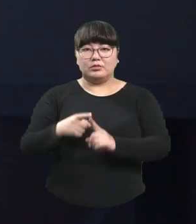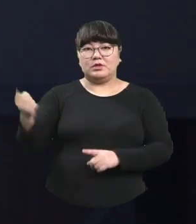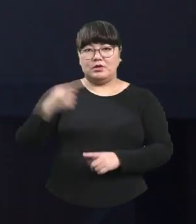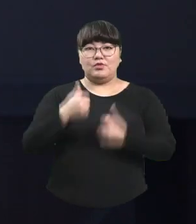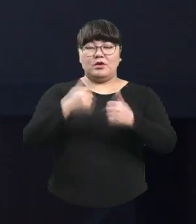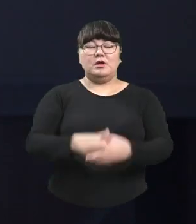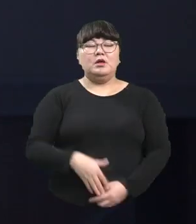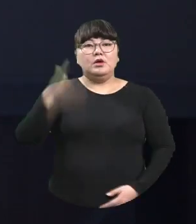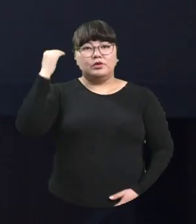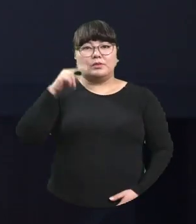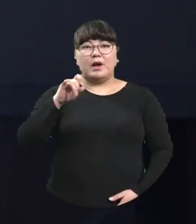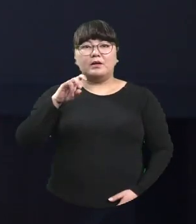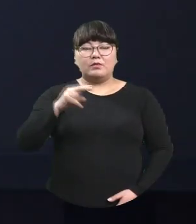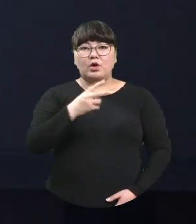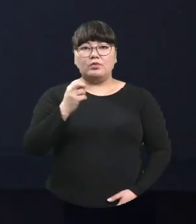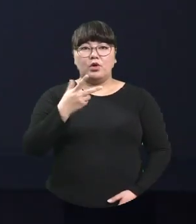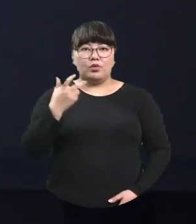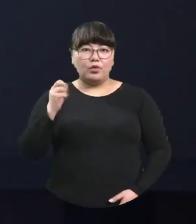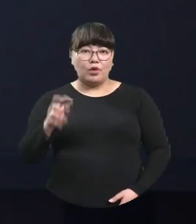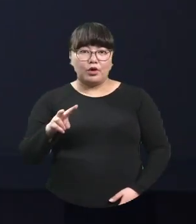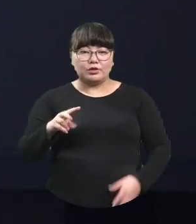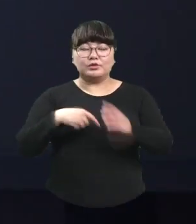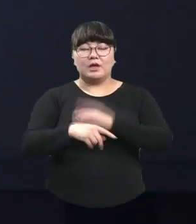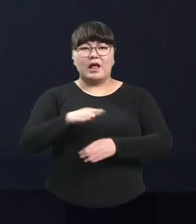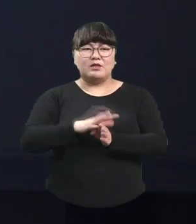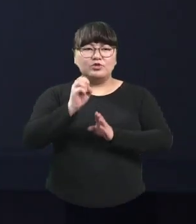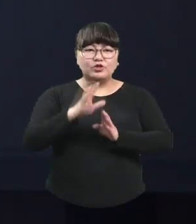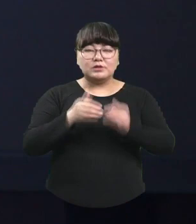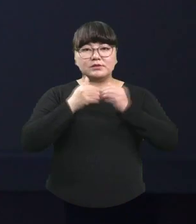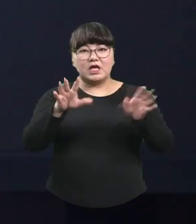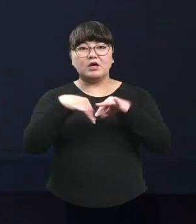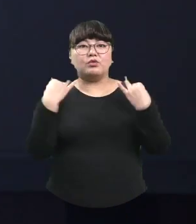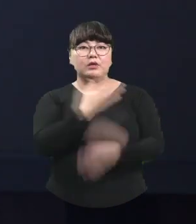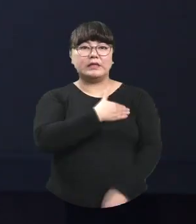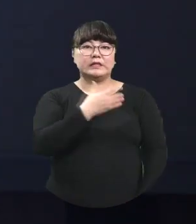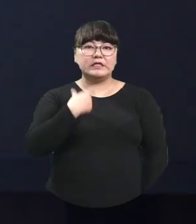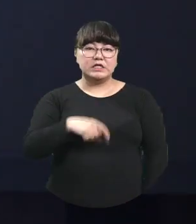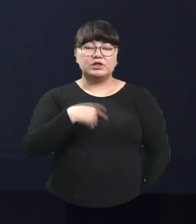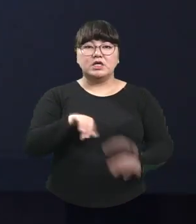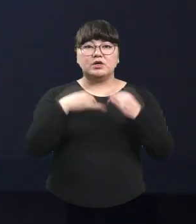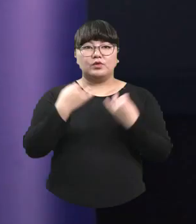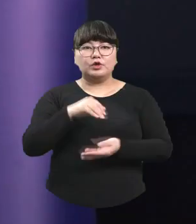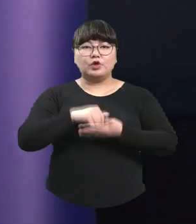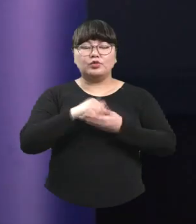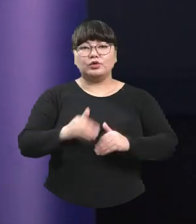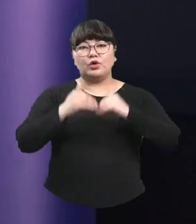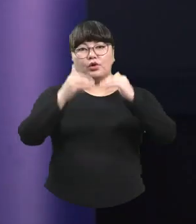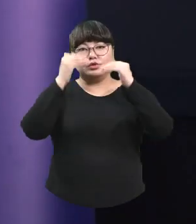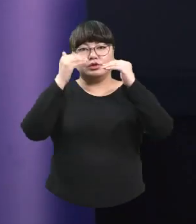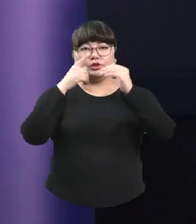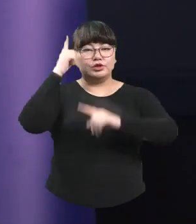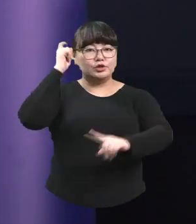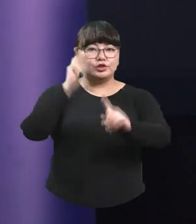яаж байлаа. Өсвөрийн парламент 2023 хөтөлбөрийн албан ёсны үйл ажиллагааг нээж улсын хурлын гишүүн, улсын хурлын тогтвортой